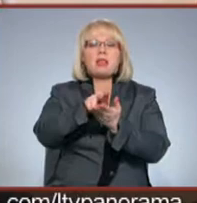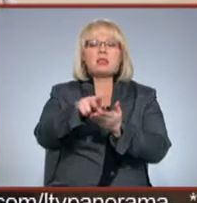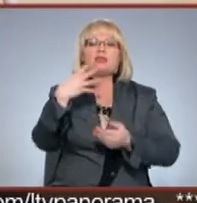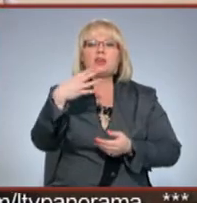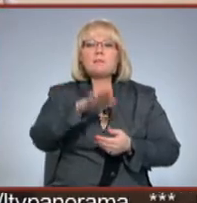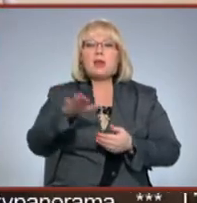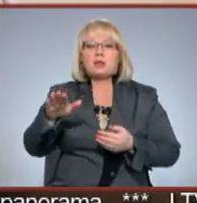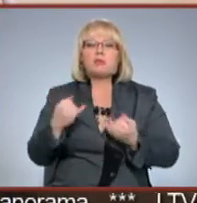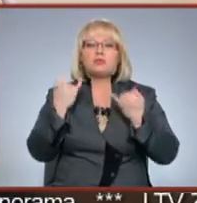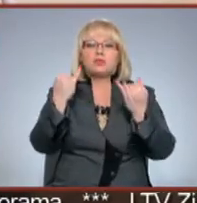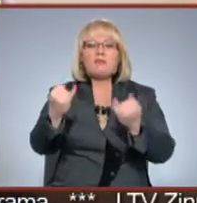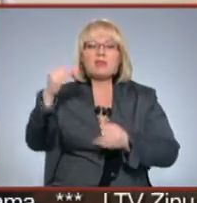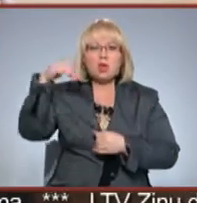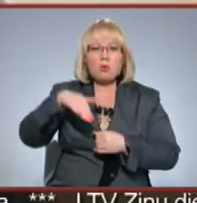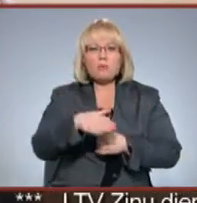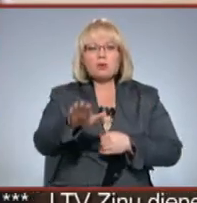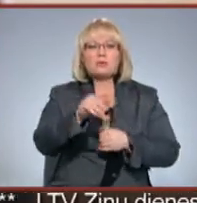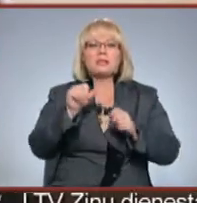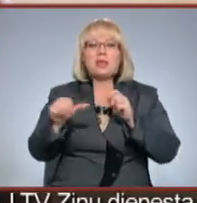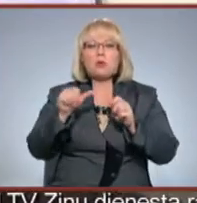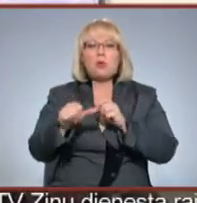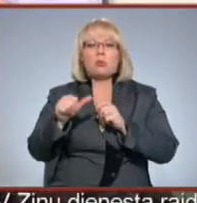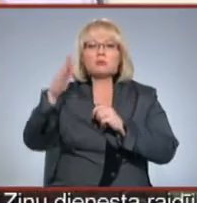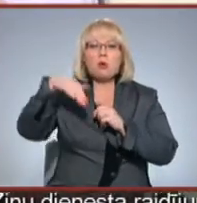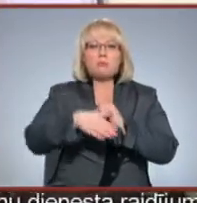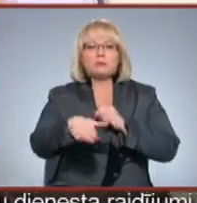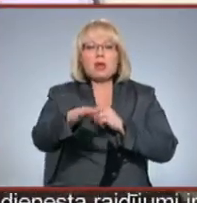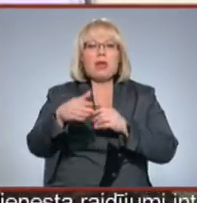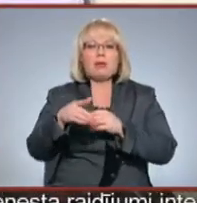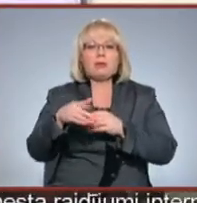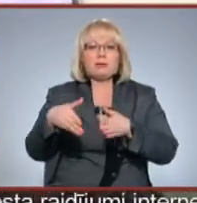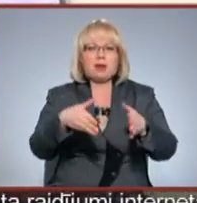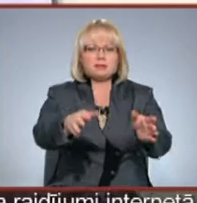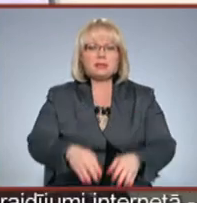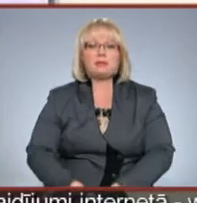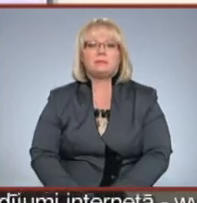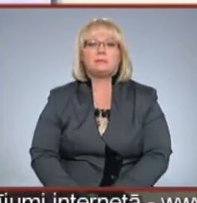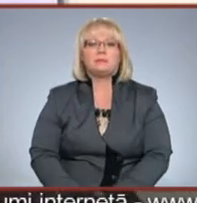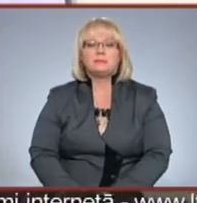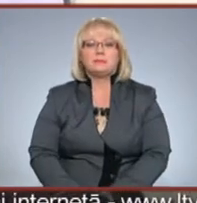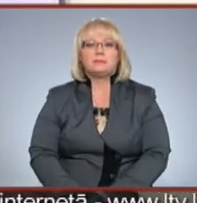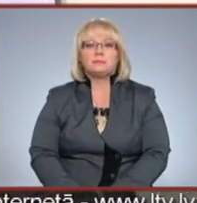bērniem uzdāvināja nobraucienu pa Siguldas bobsleja trasi. Liena Kalimese, Jānis Eicēns, Vidzemes televīzija.